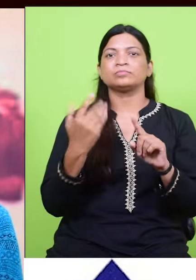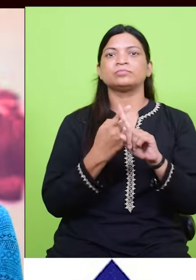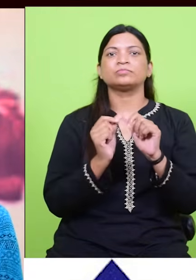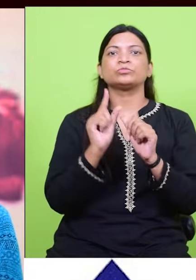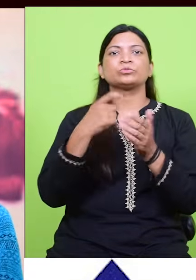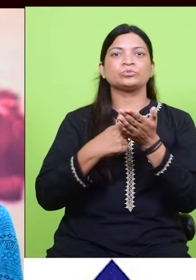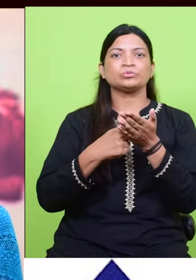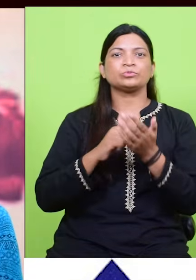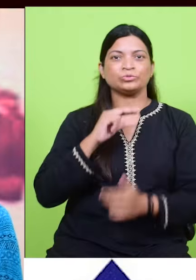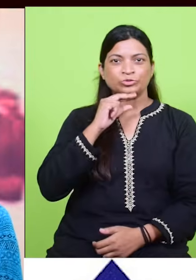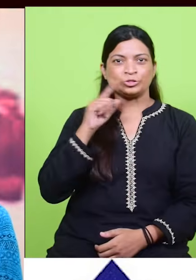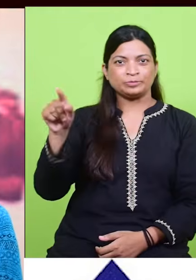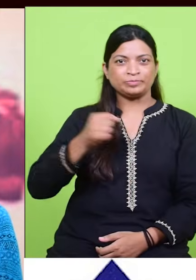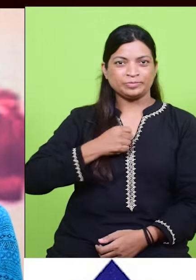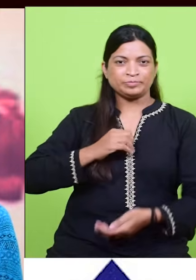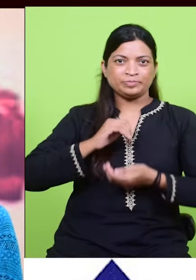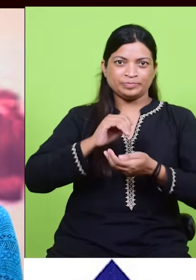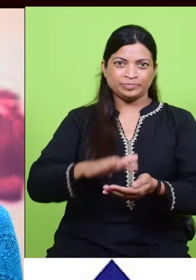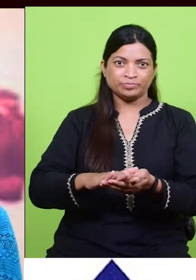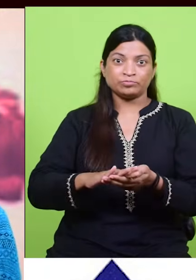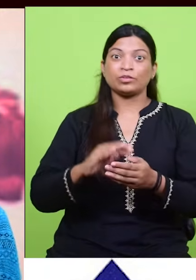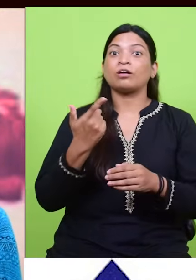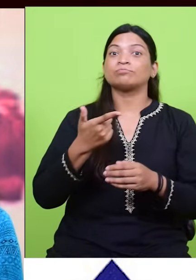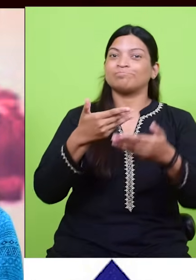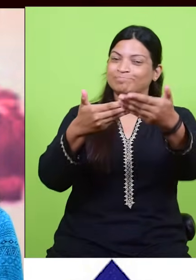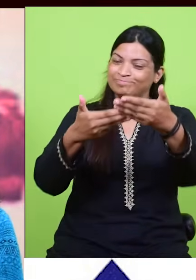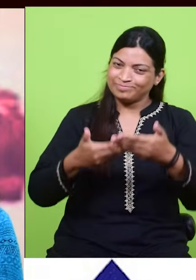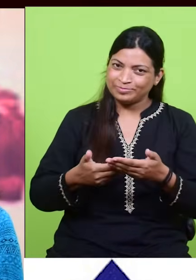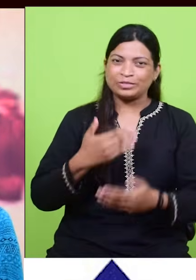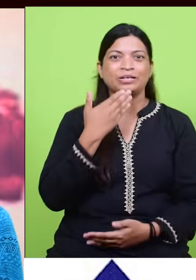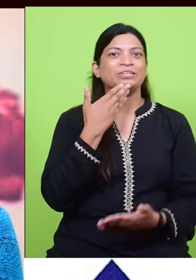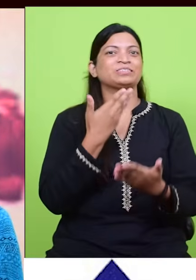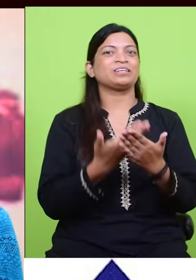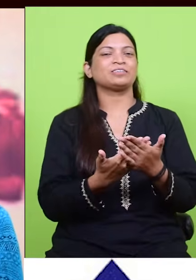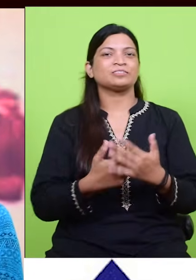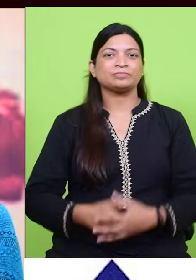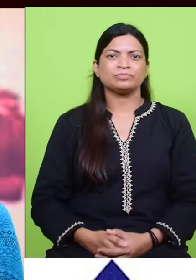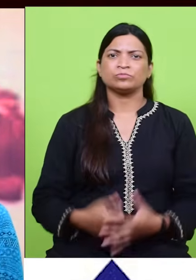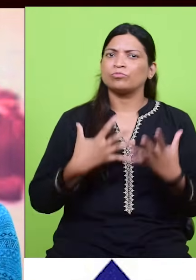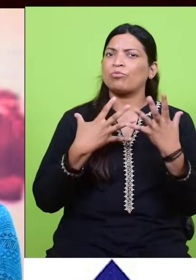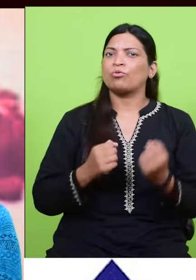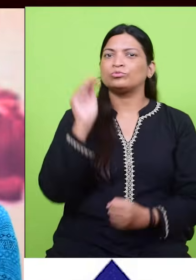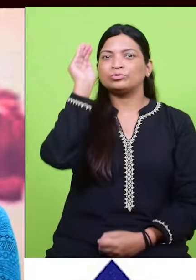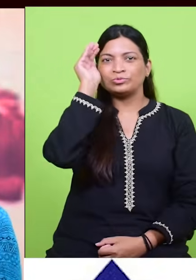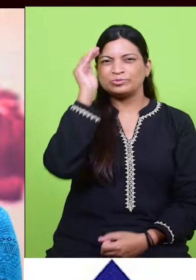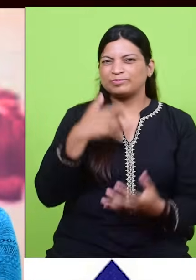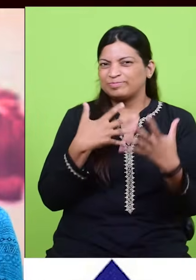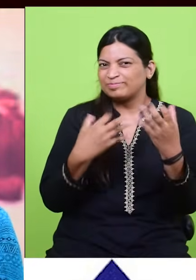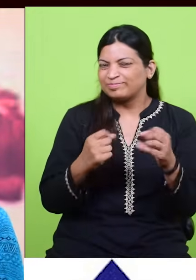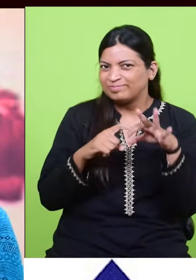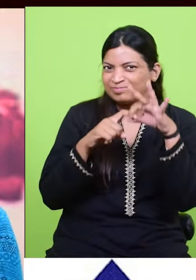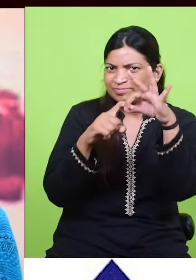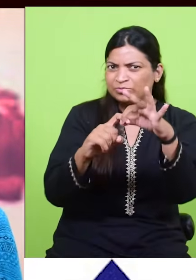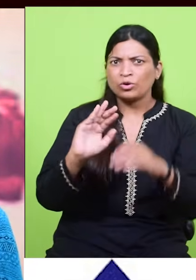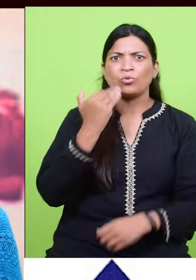अंजित कौर बासु है। गुरदीप मेरी बेटी है। जी मैम, पहले तो आपका बहुत बहुत स्वागत है। थैंक यू मैम, सबसे पहले मैं आपसे ये